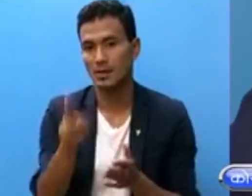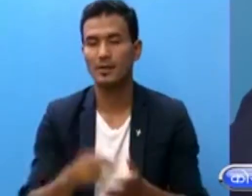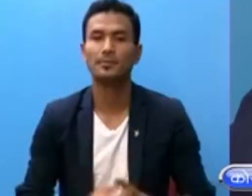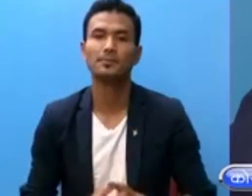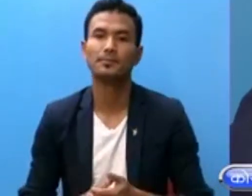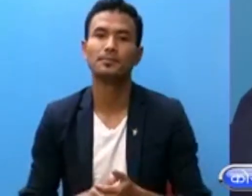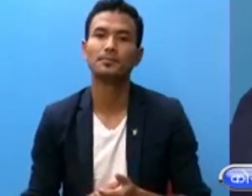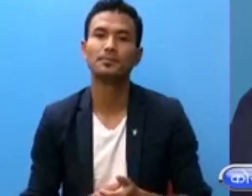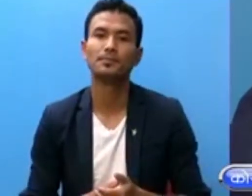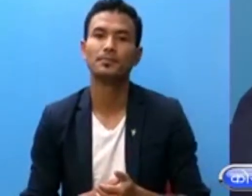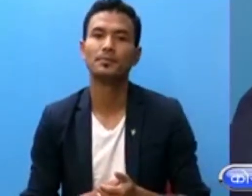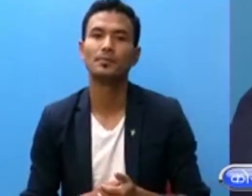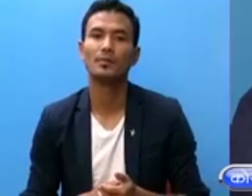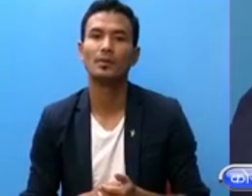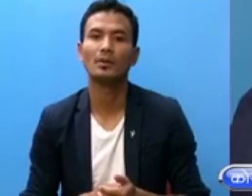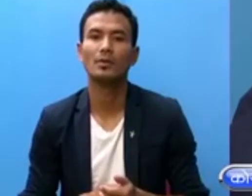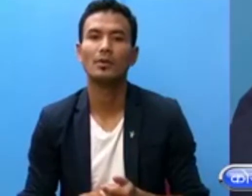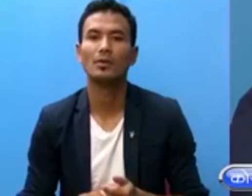हुनुहुन्छ।